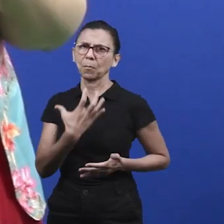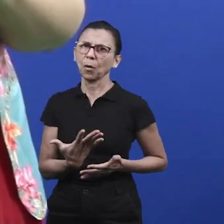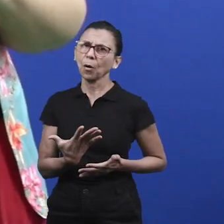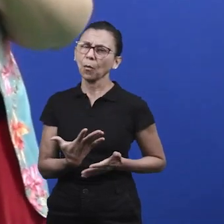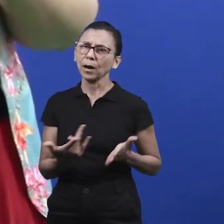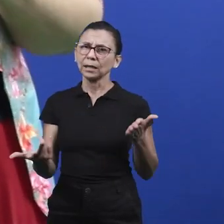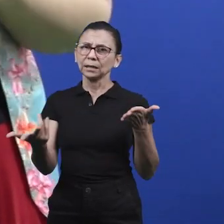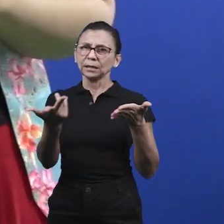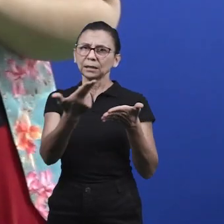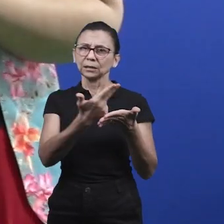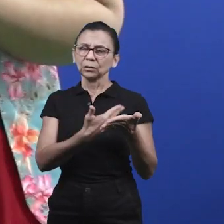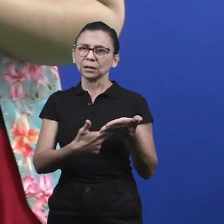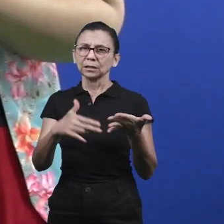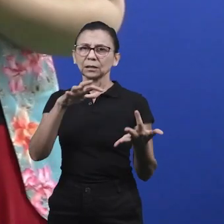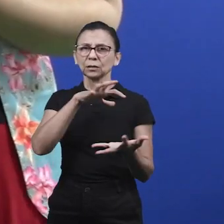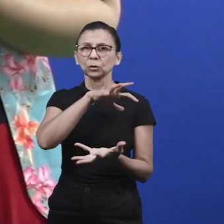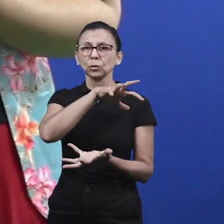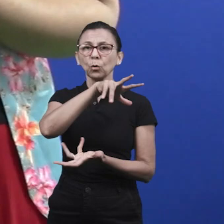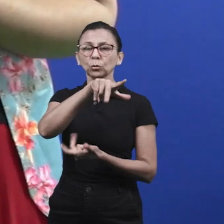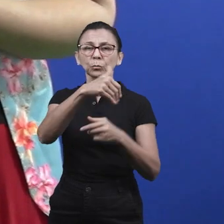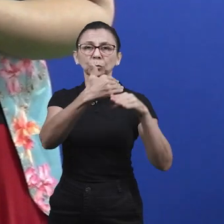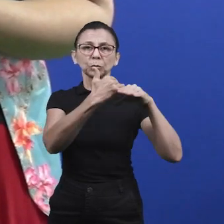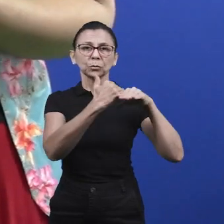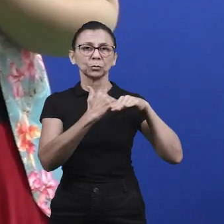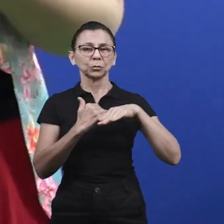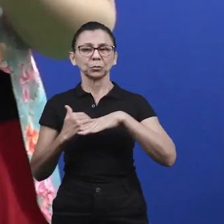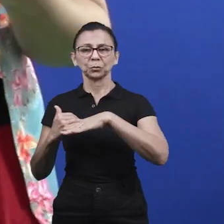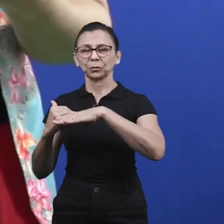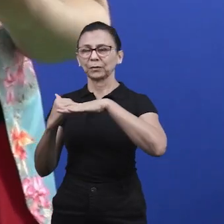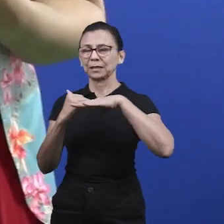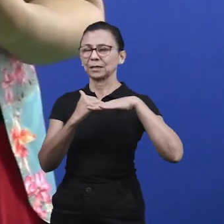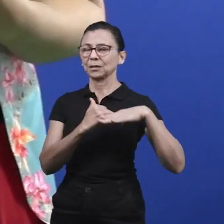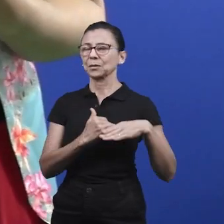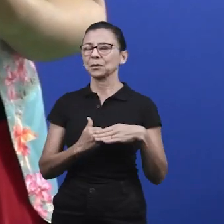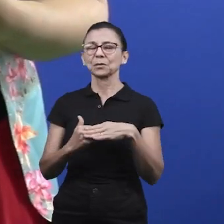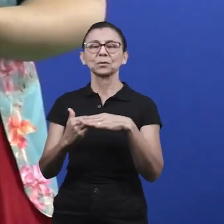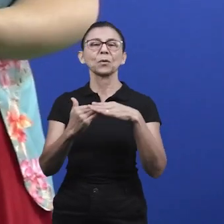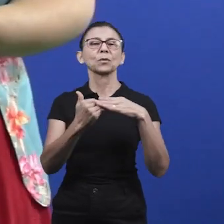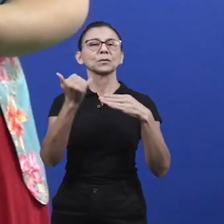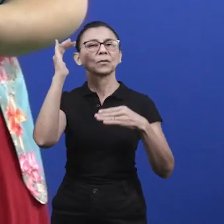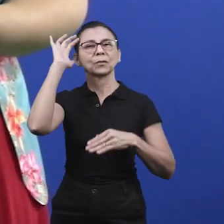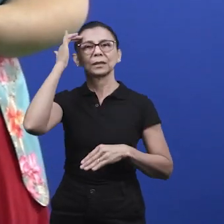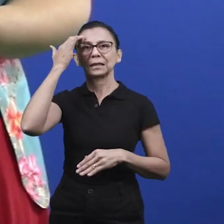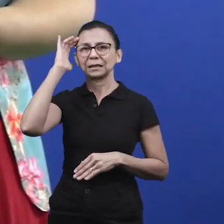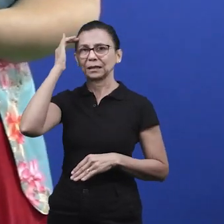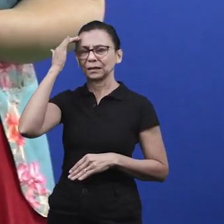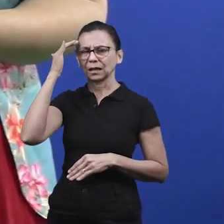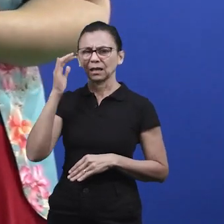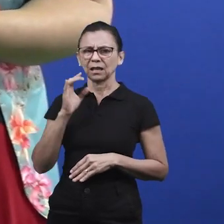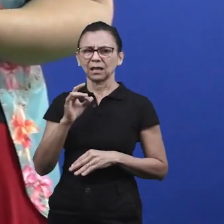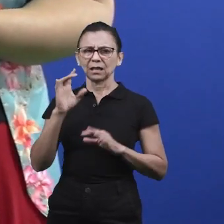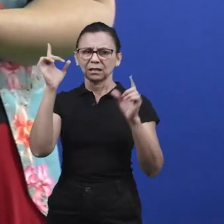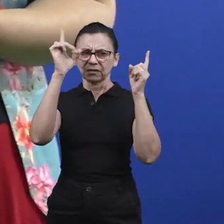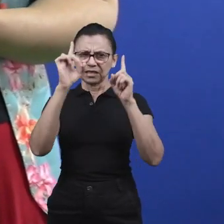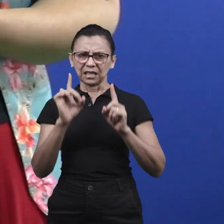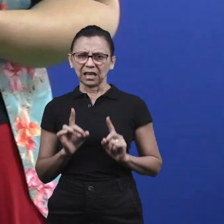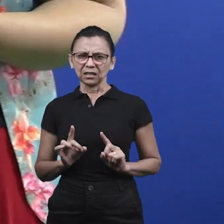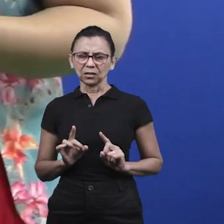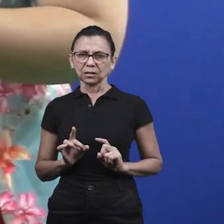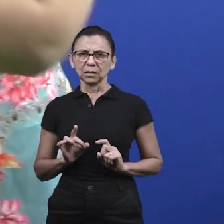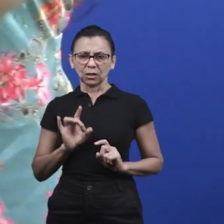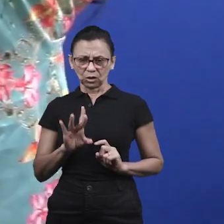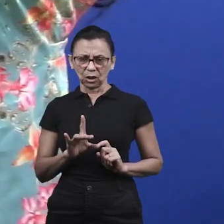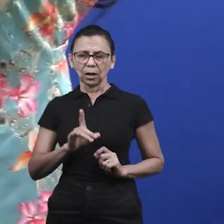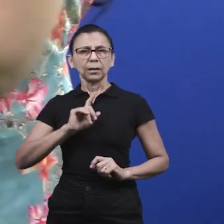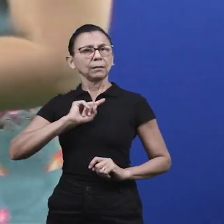dessein universel pour l'apprentissage de garantir cela, que tous soient contemplés. Seulement la personne avec déficience? Non, certainement ces